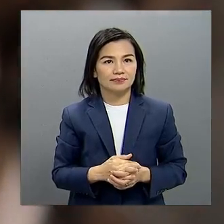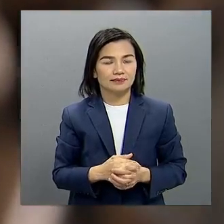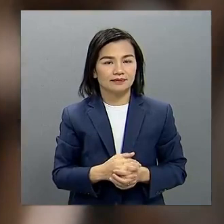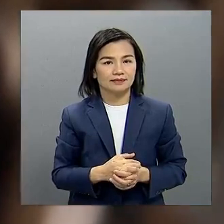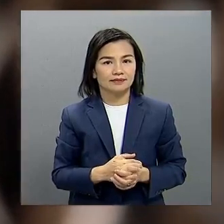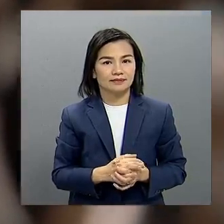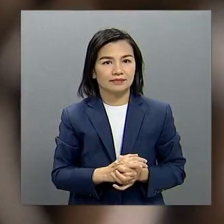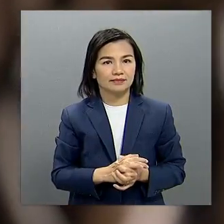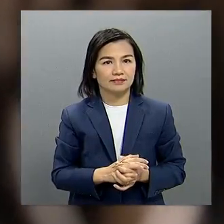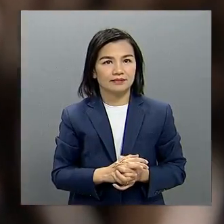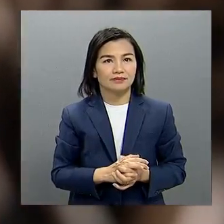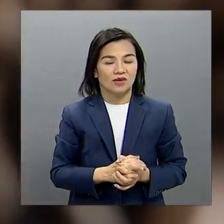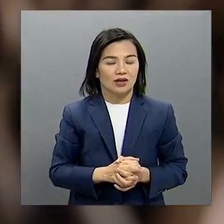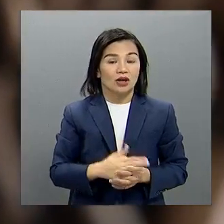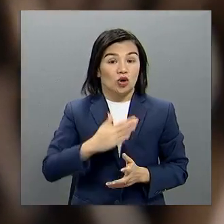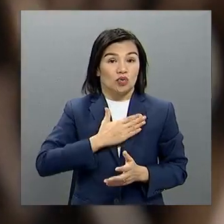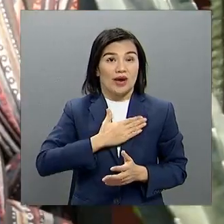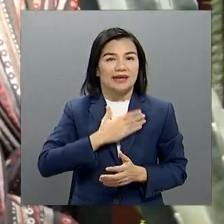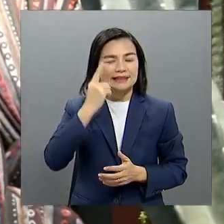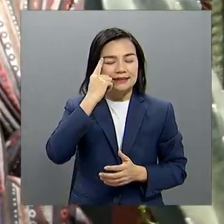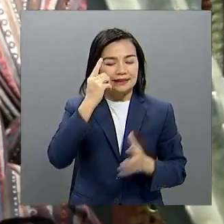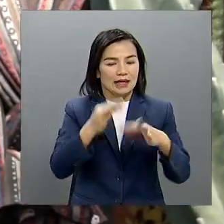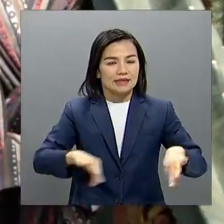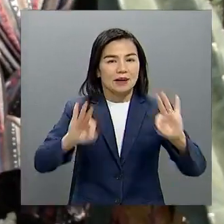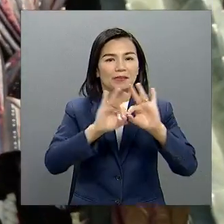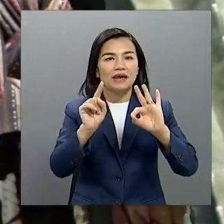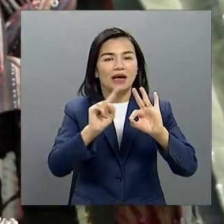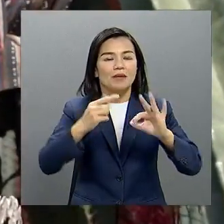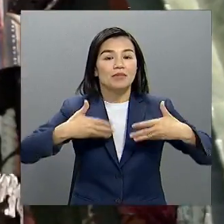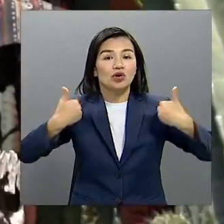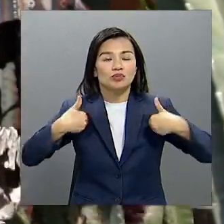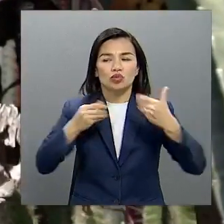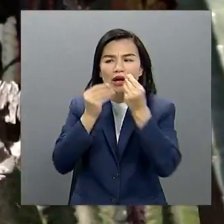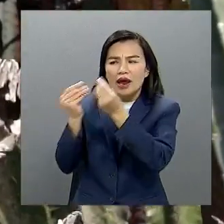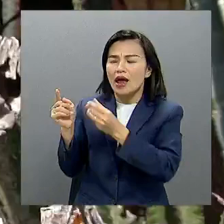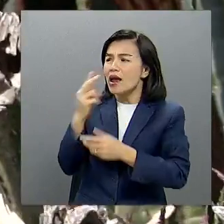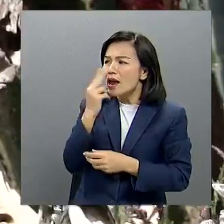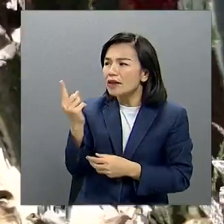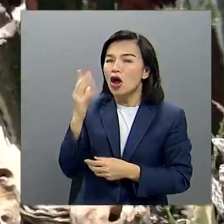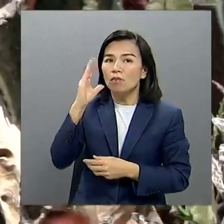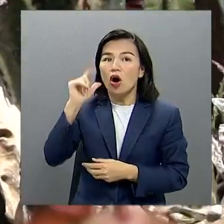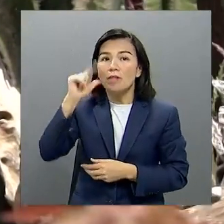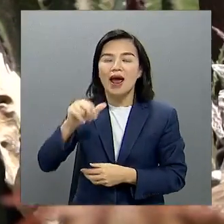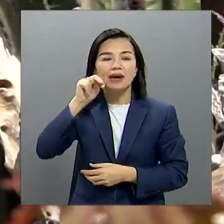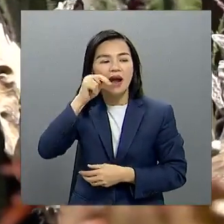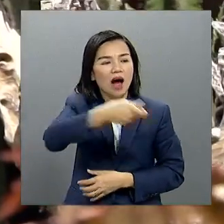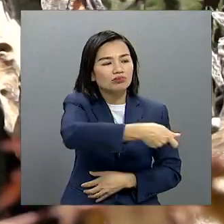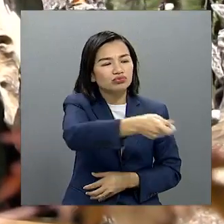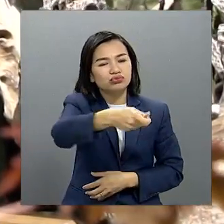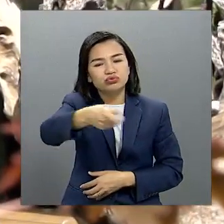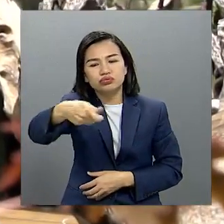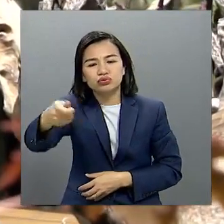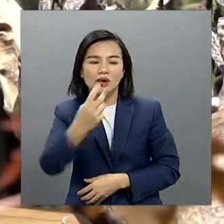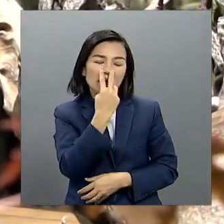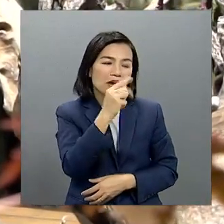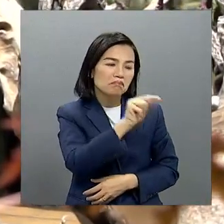สำหรับตัวเองเนี่ยสิ่งที่มีความสุขมากที่สุดทุกวันนี้คือได้เห็นคุณพ่อคุณแม่เนี่ยมารดน้ำต้นไม้แล้วก็มองสิ่งชิ้นงานที่ท่